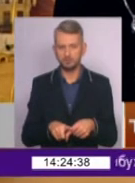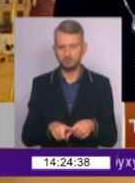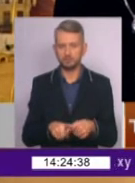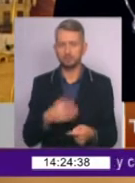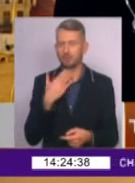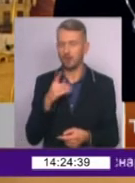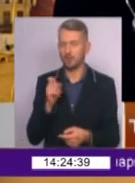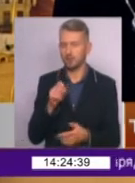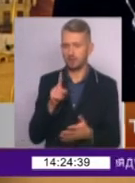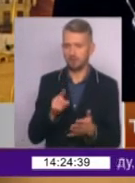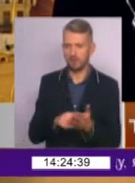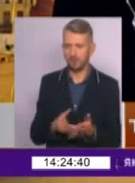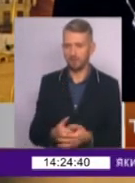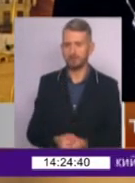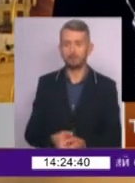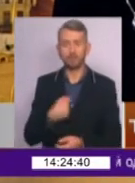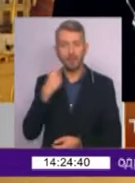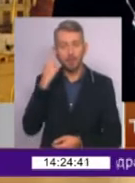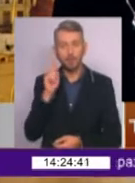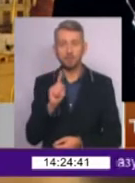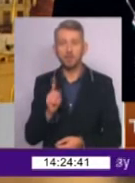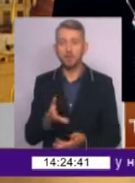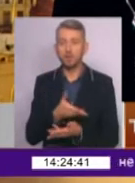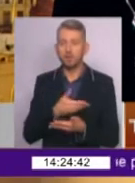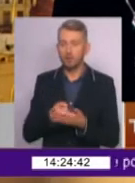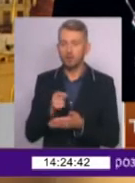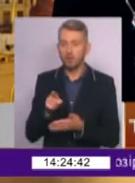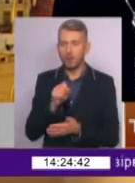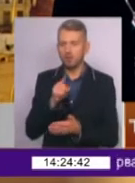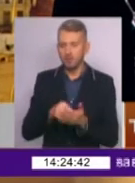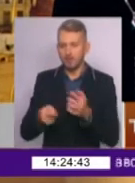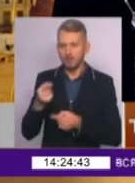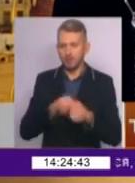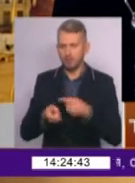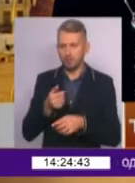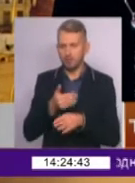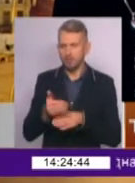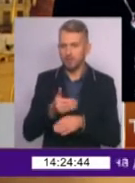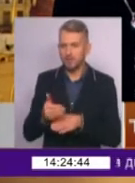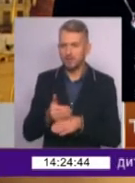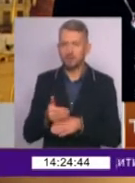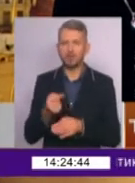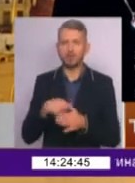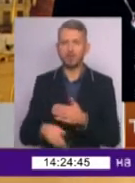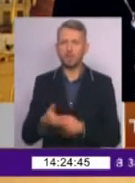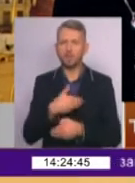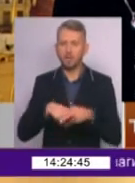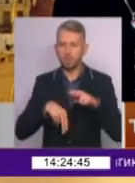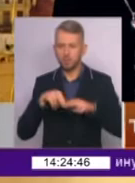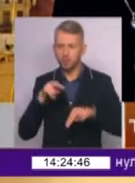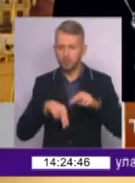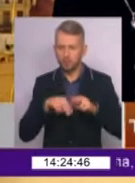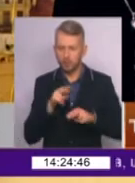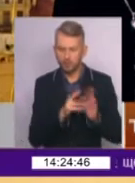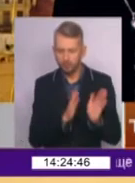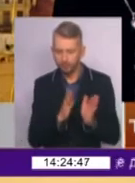Дякую за запитання. Я думаю, що ми до цього питання вернемося трошки пізніше, бо ми будуємо